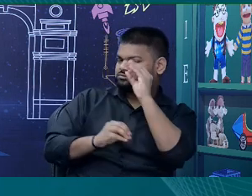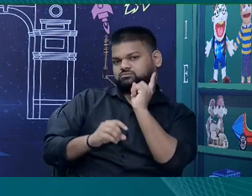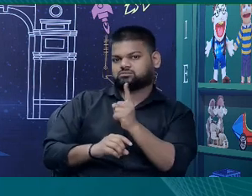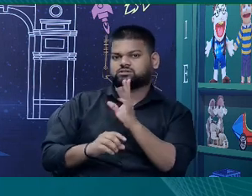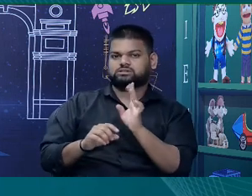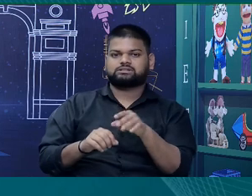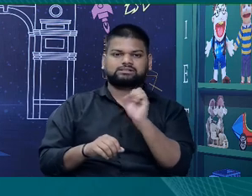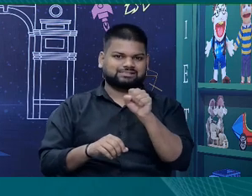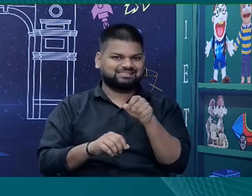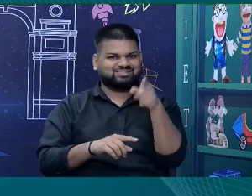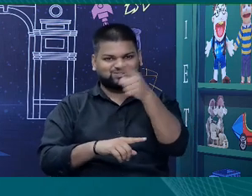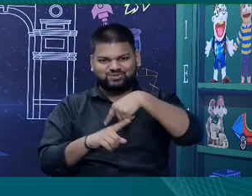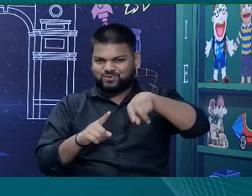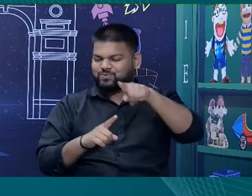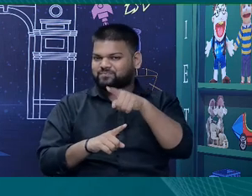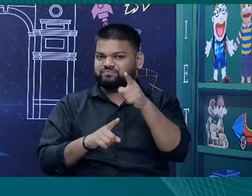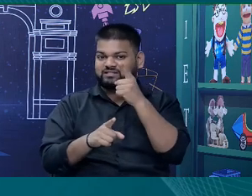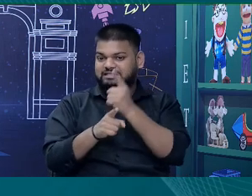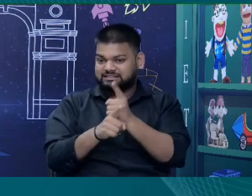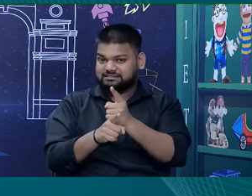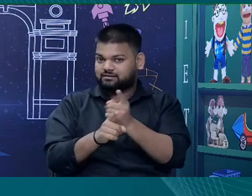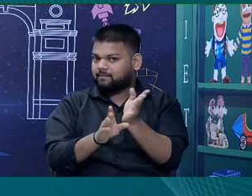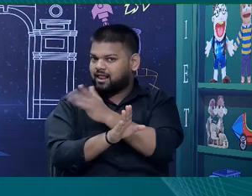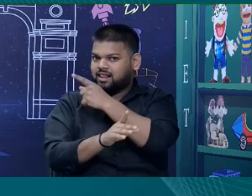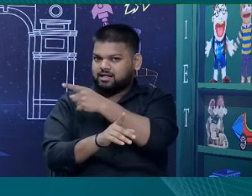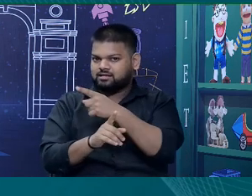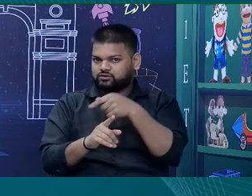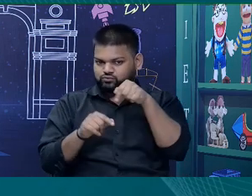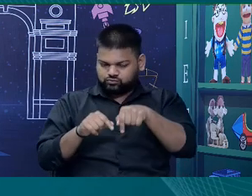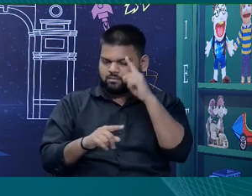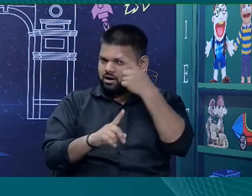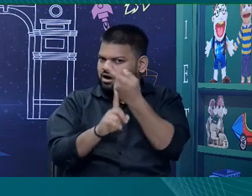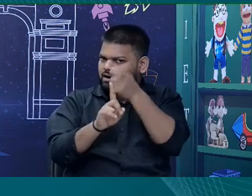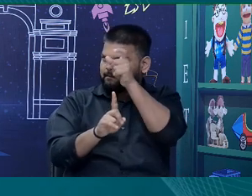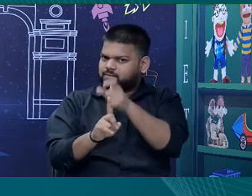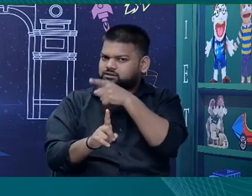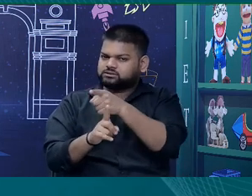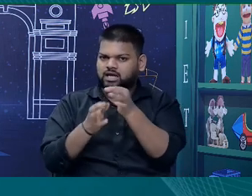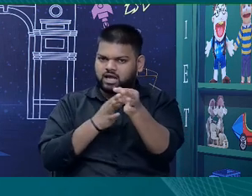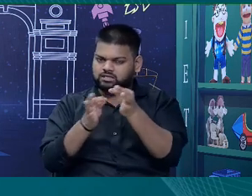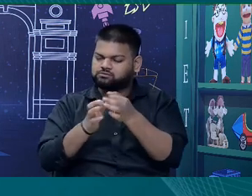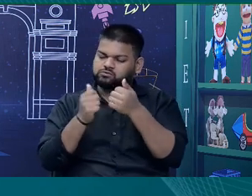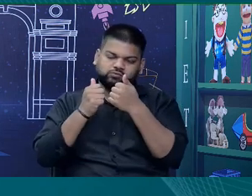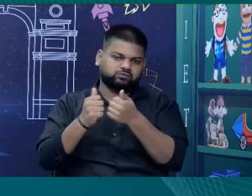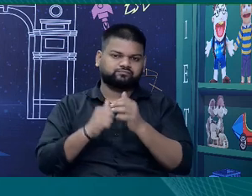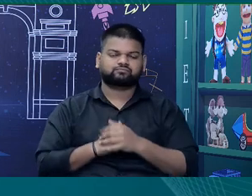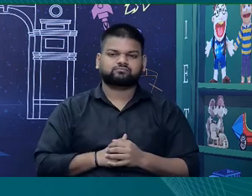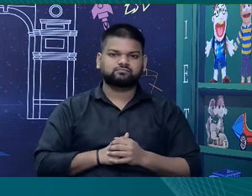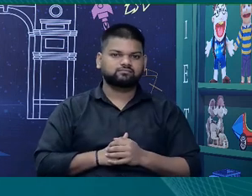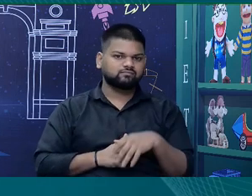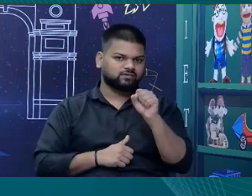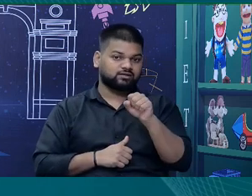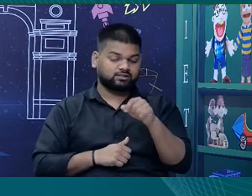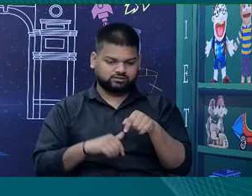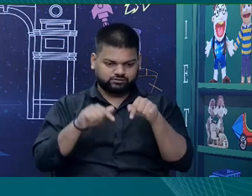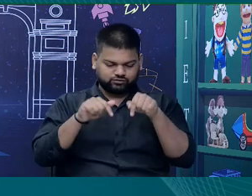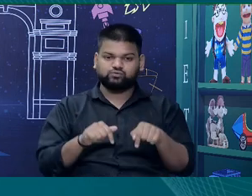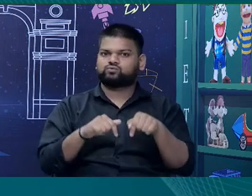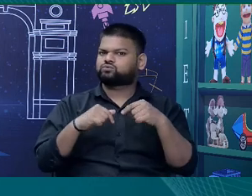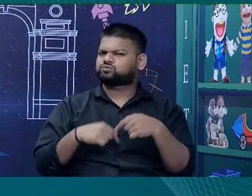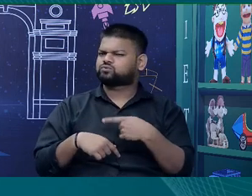ने टिप्स दिए वो कहानी ना कहानी टीचर्स के लिए बहुत कम के है और वो स्टूडेंट के लिए बहुत कम है सर हमने ओवरऑल बात की मैथ्स वो भी किया की लेकिन